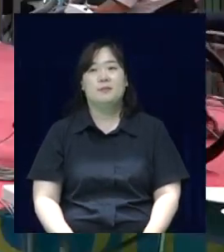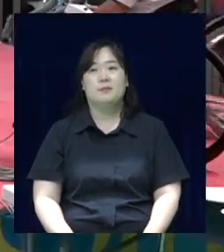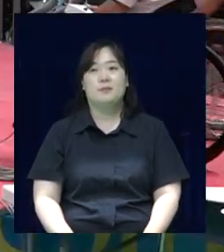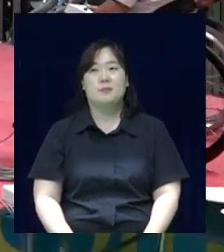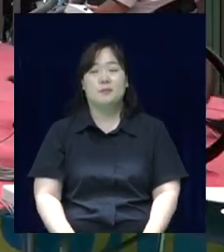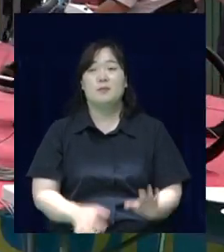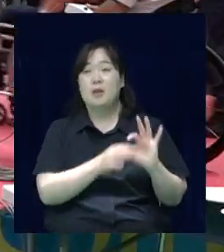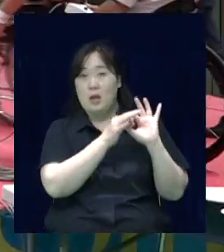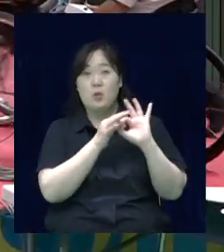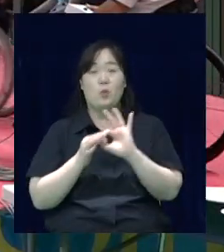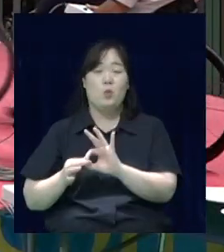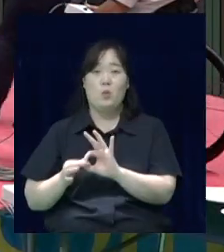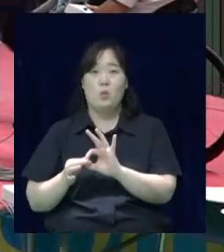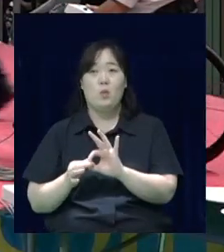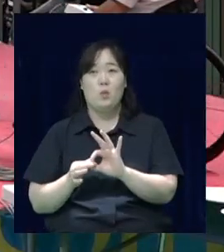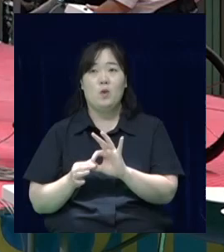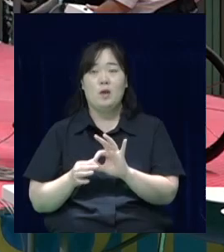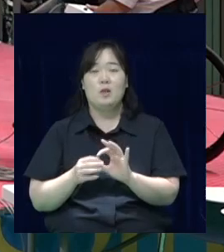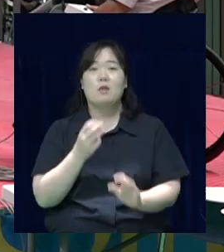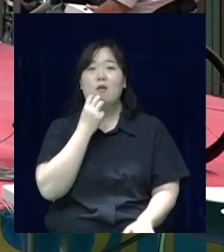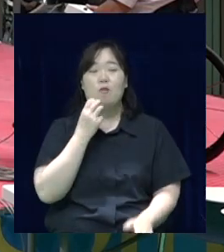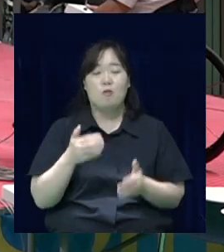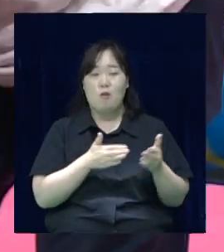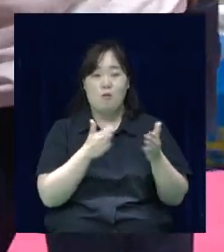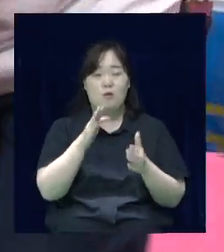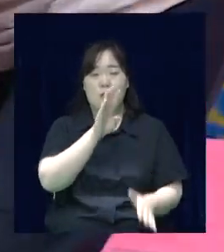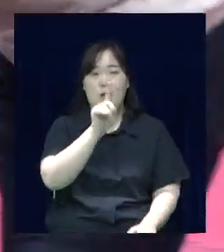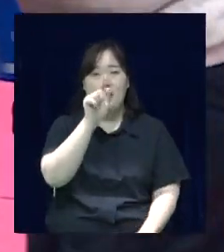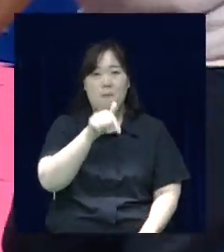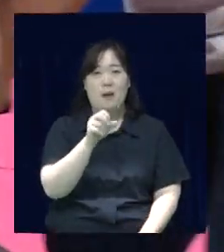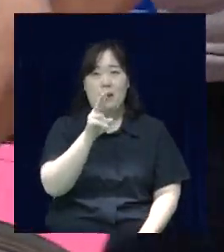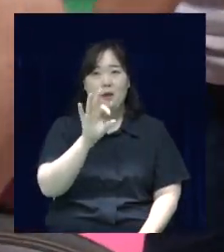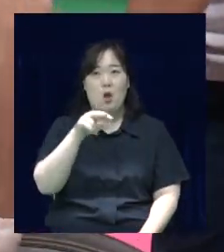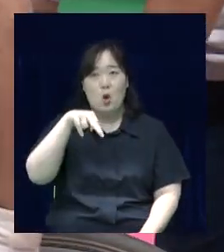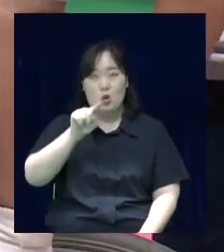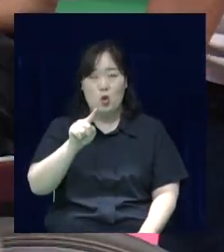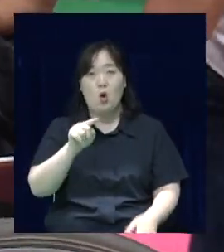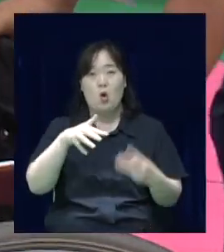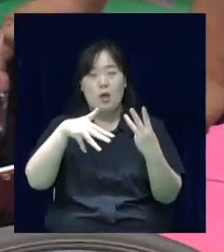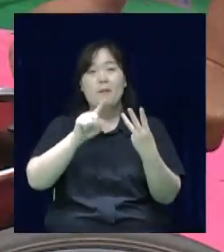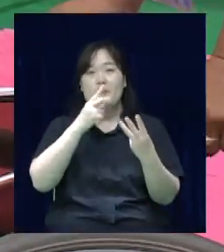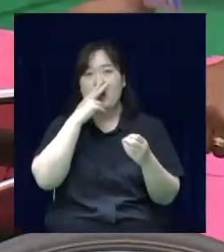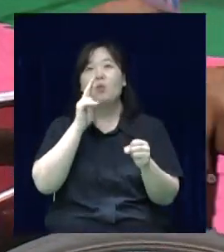자, 이어서 경기 소속 박영서 선수가 3차 시도를 이어가겠습니다.